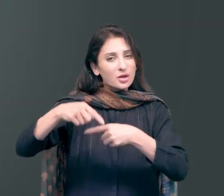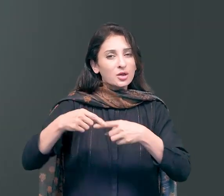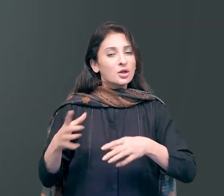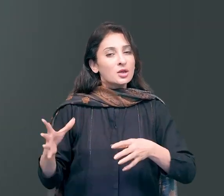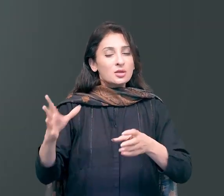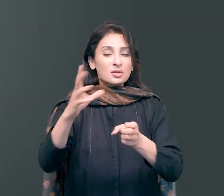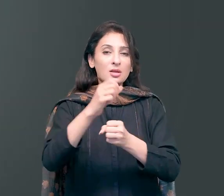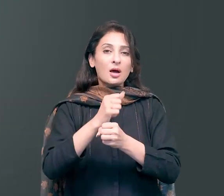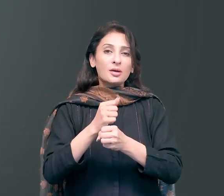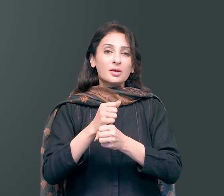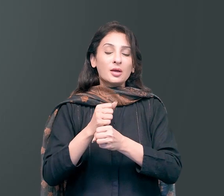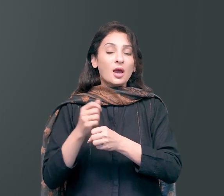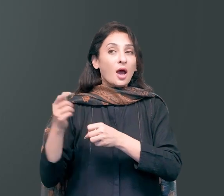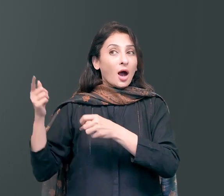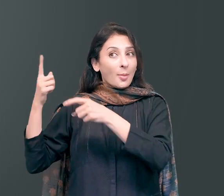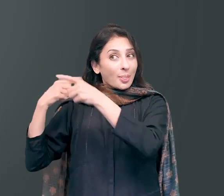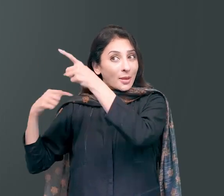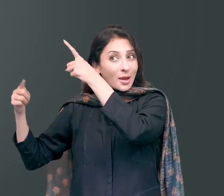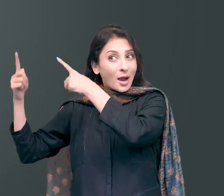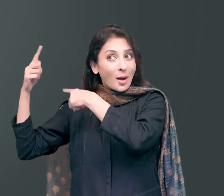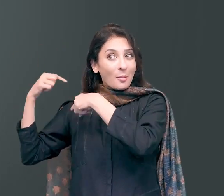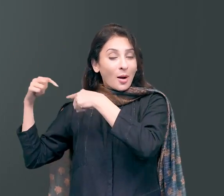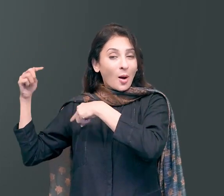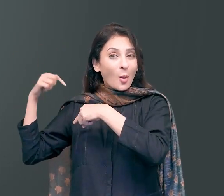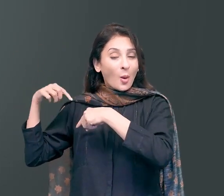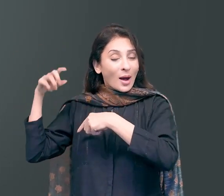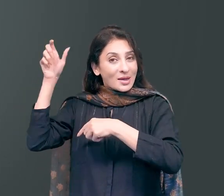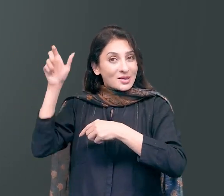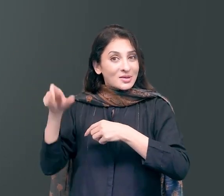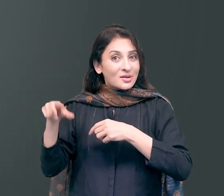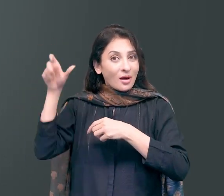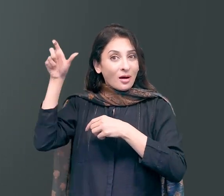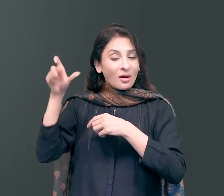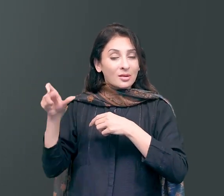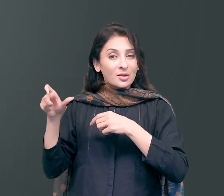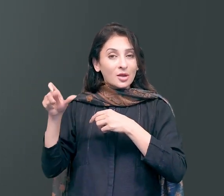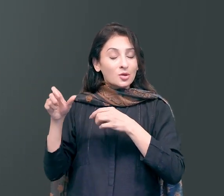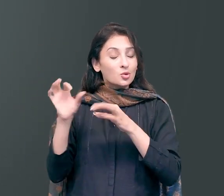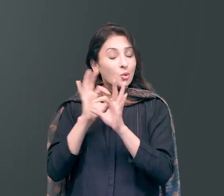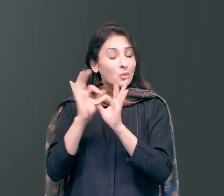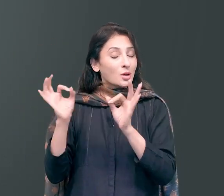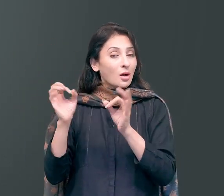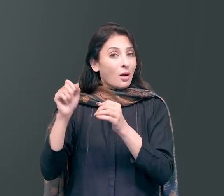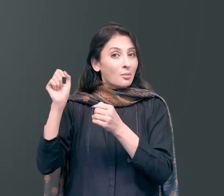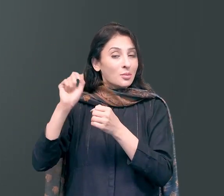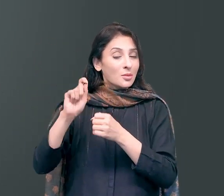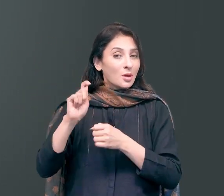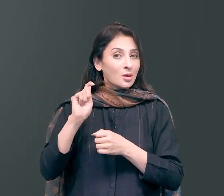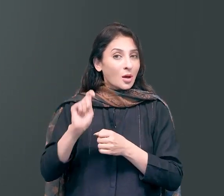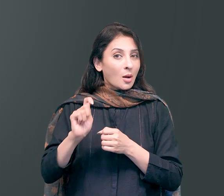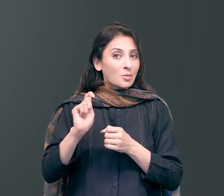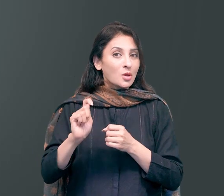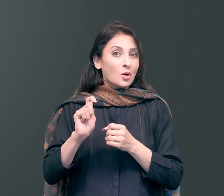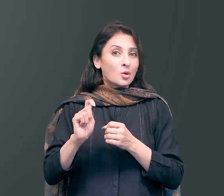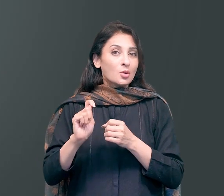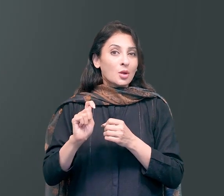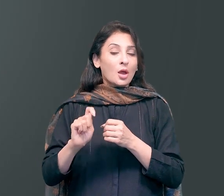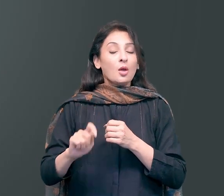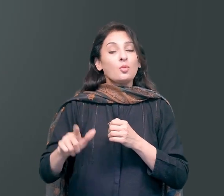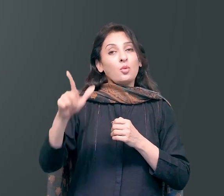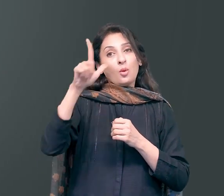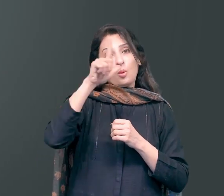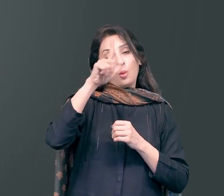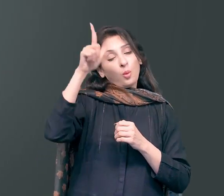کارناموں پر، ان کے بنائے ہوئے ملک پر وہ فخر محسوس کرتے ہیں، اور